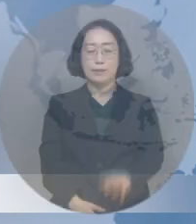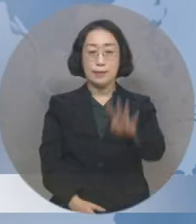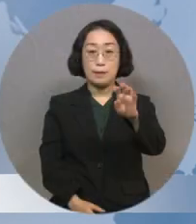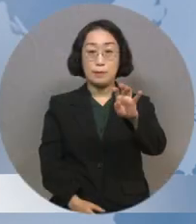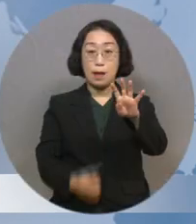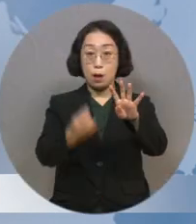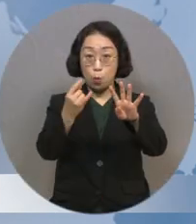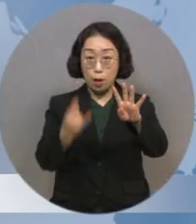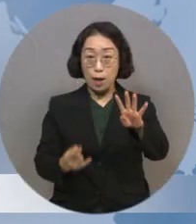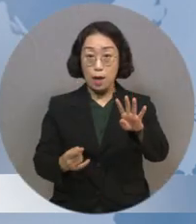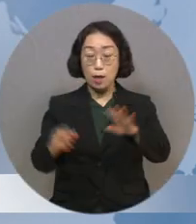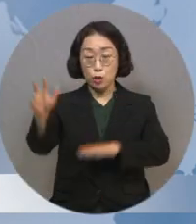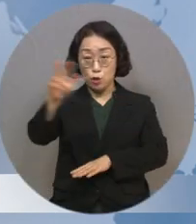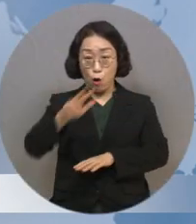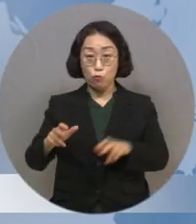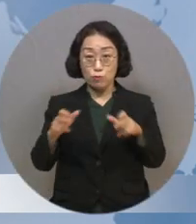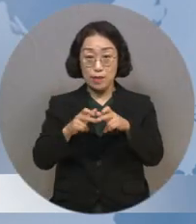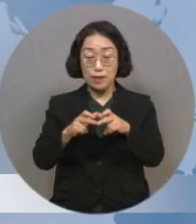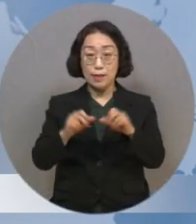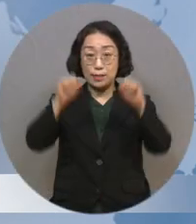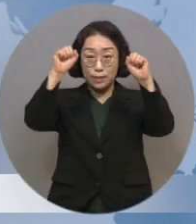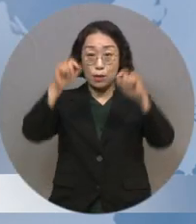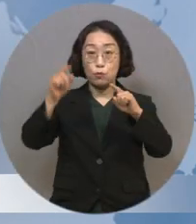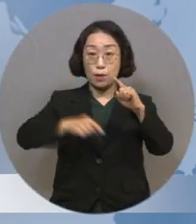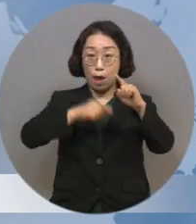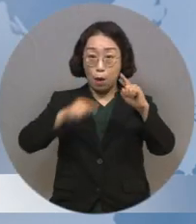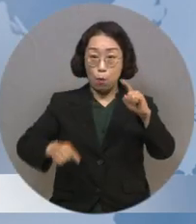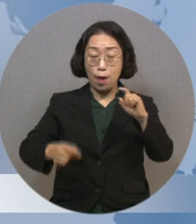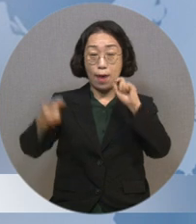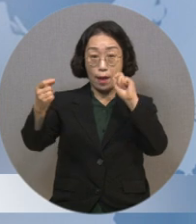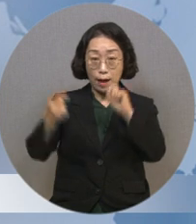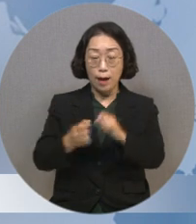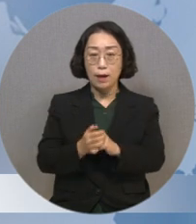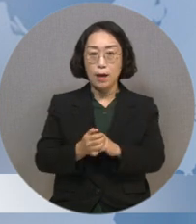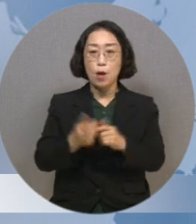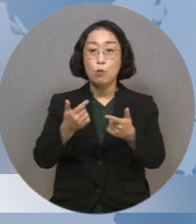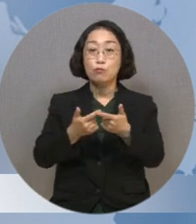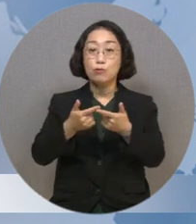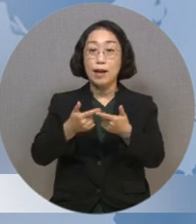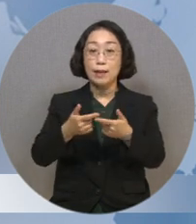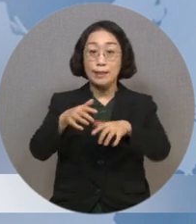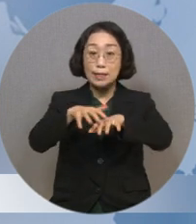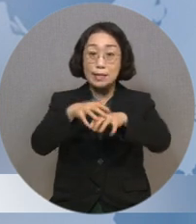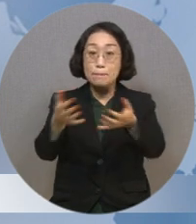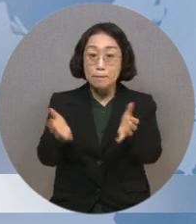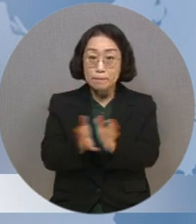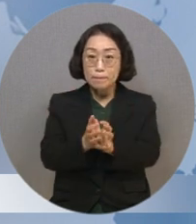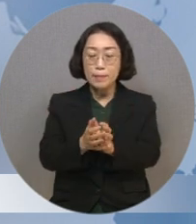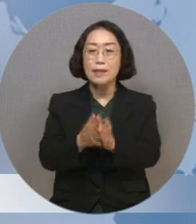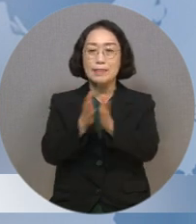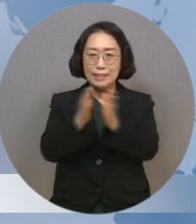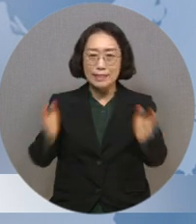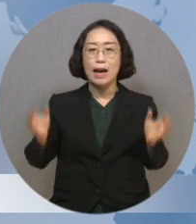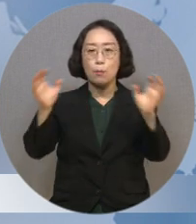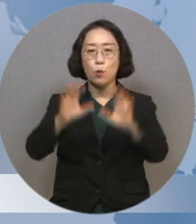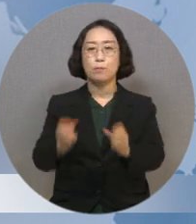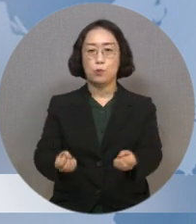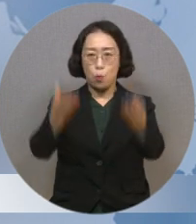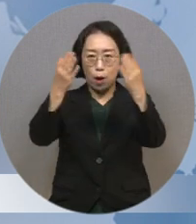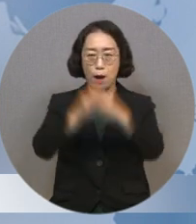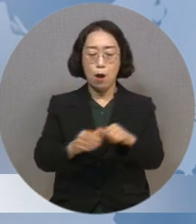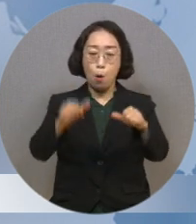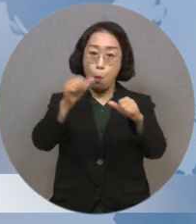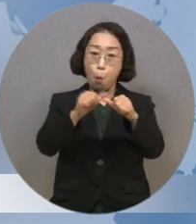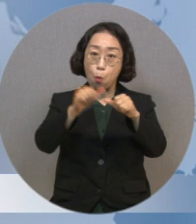제44회 전국 장애인 체육대회를 앞두고 부산 대표 선수단이 결단식을 가졌습니다. 종합 5위 안에 드는 것을